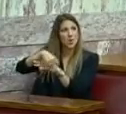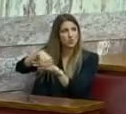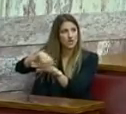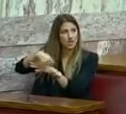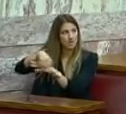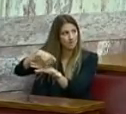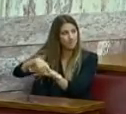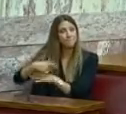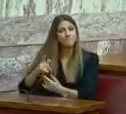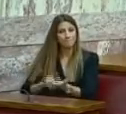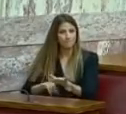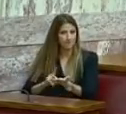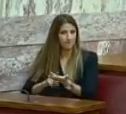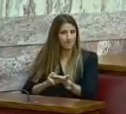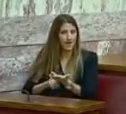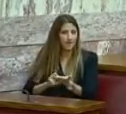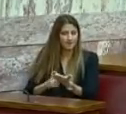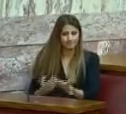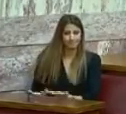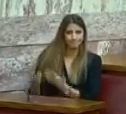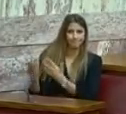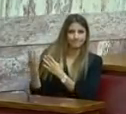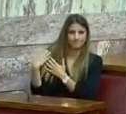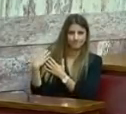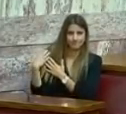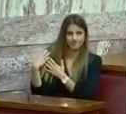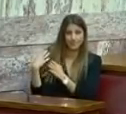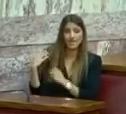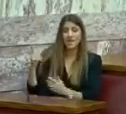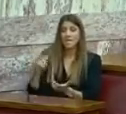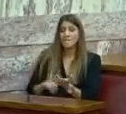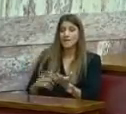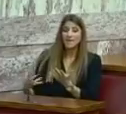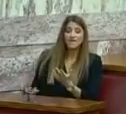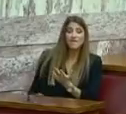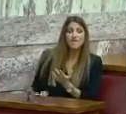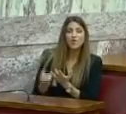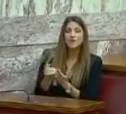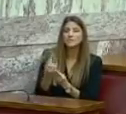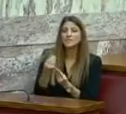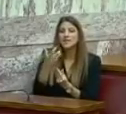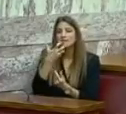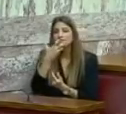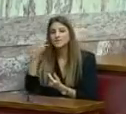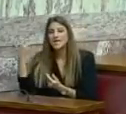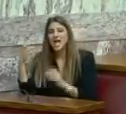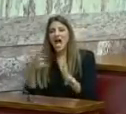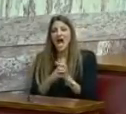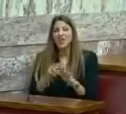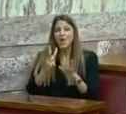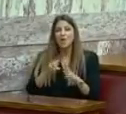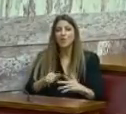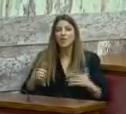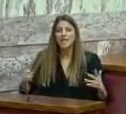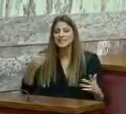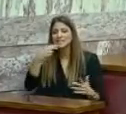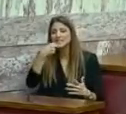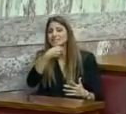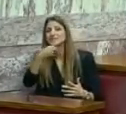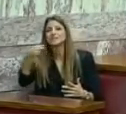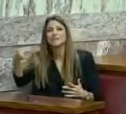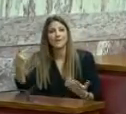θα πρέπει να αναλαμβάνει και να βρούμε διόδους ερμηνείας και του άρθρου 86 μέχρι να το